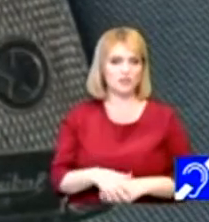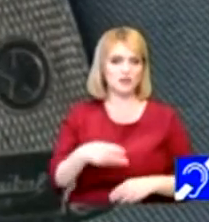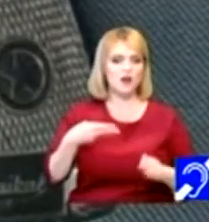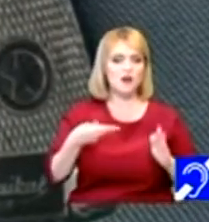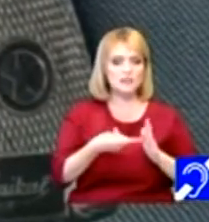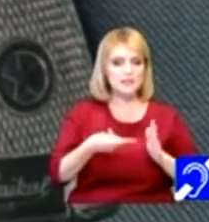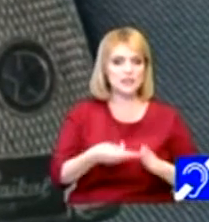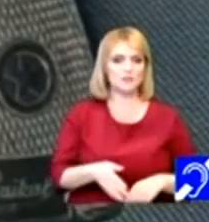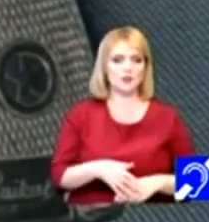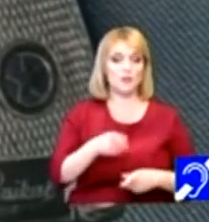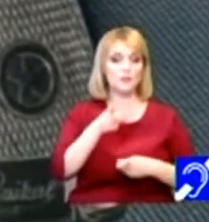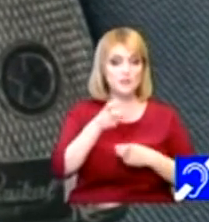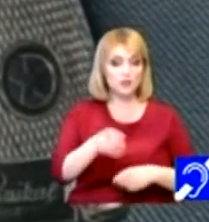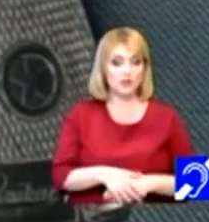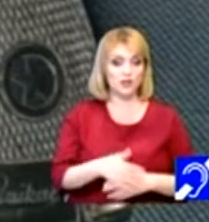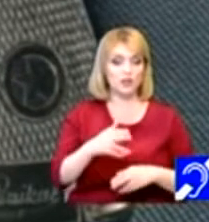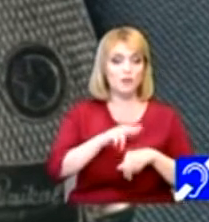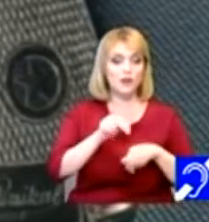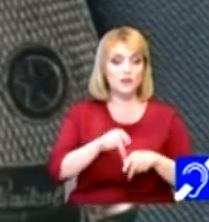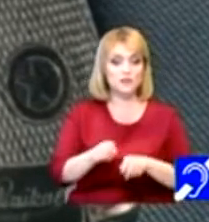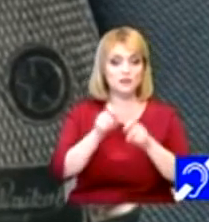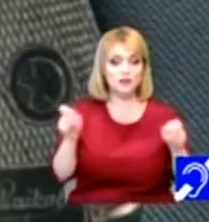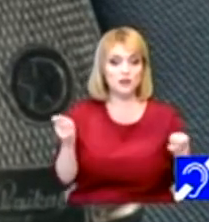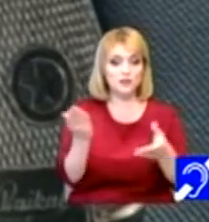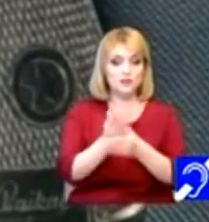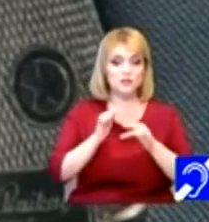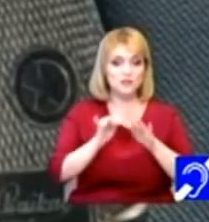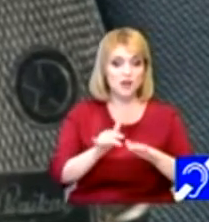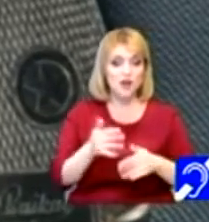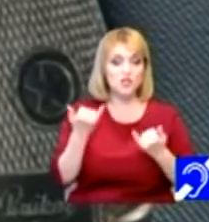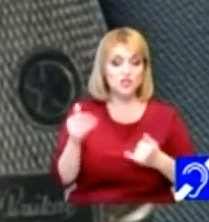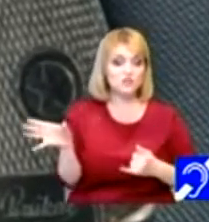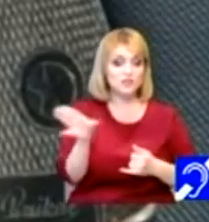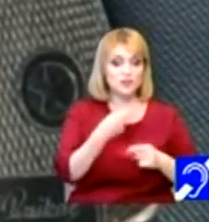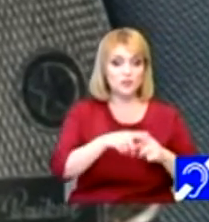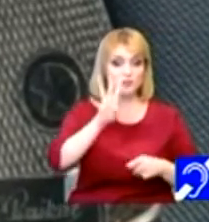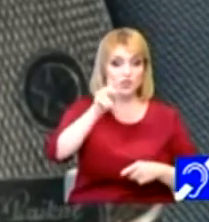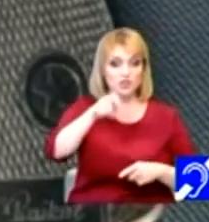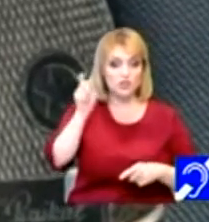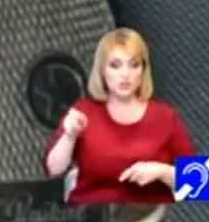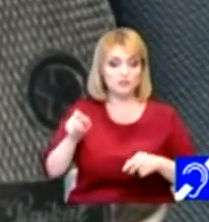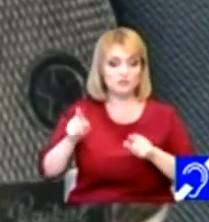cartușe. Anchetatorii au deschis un dosar penal, iar suspecții riscă până la 15 ani de închisoare.